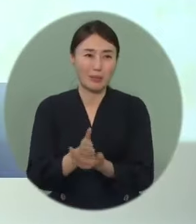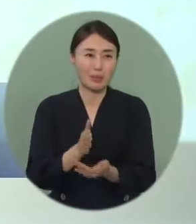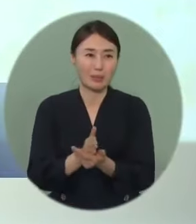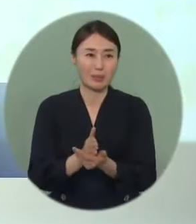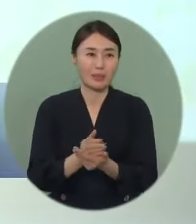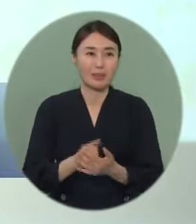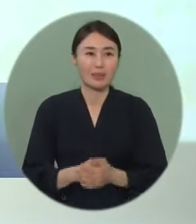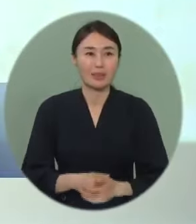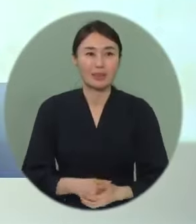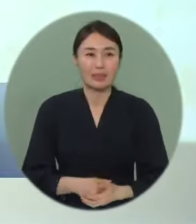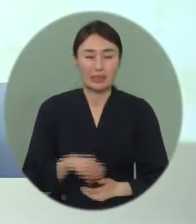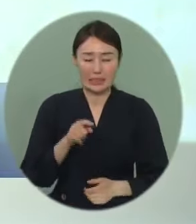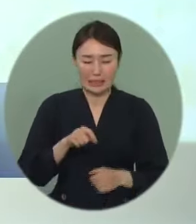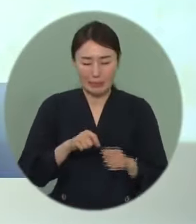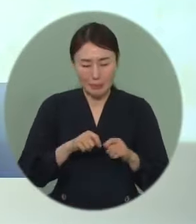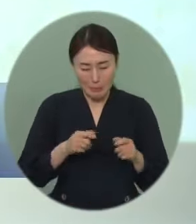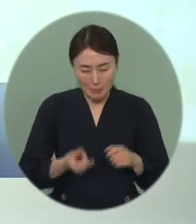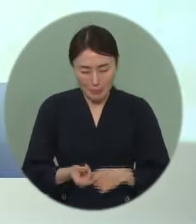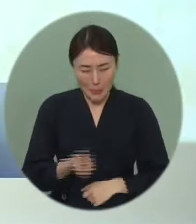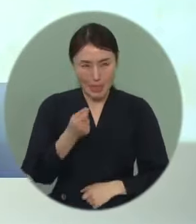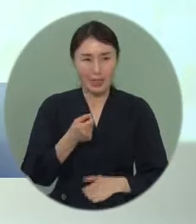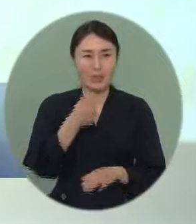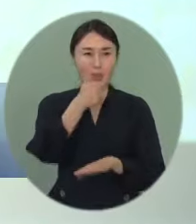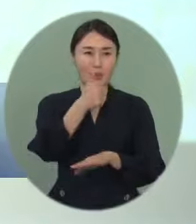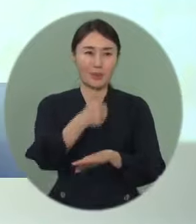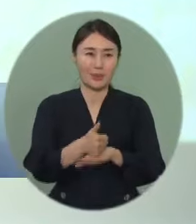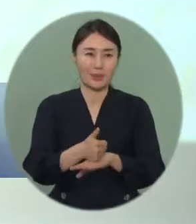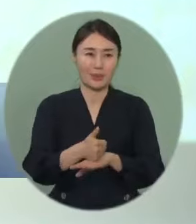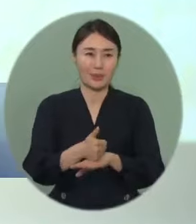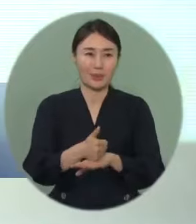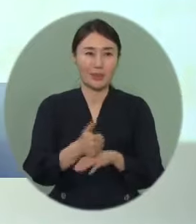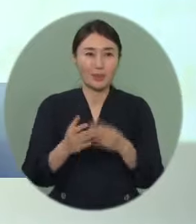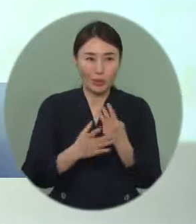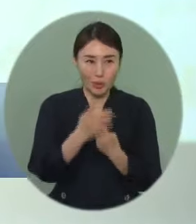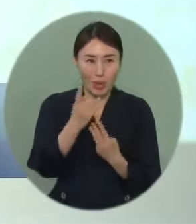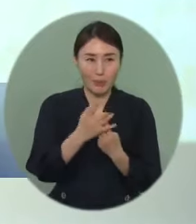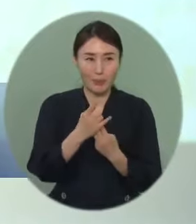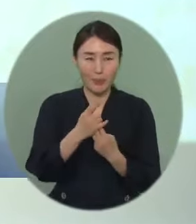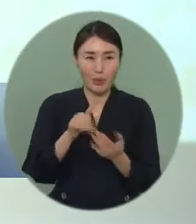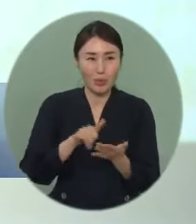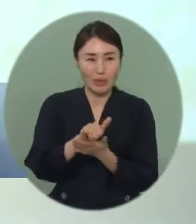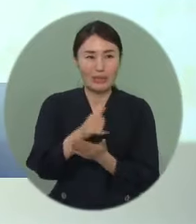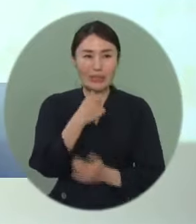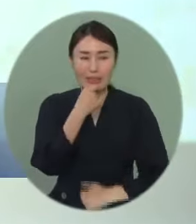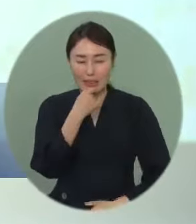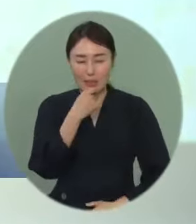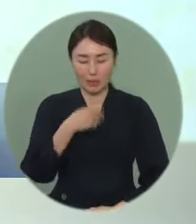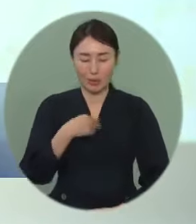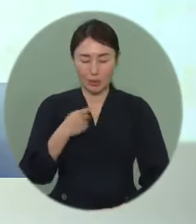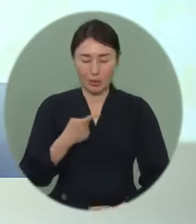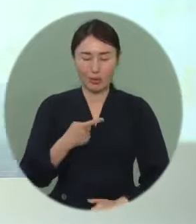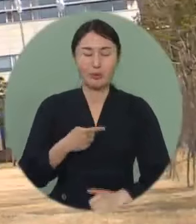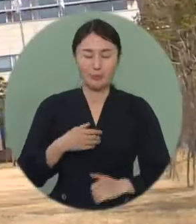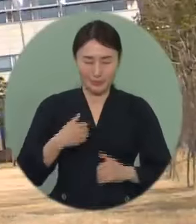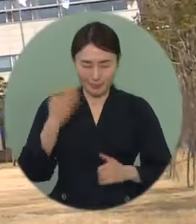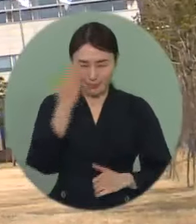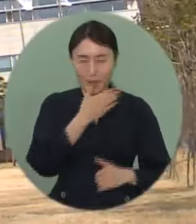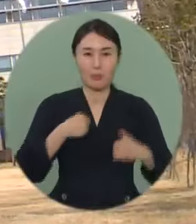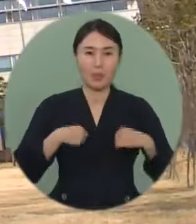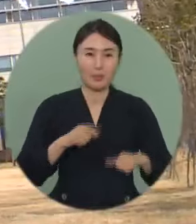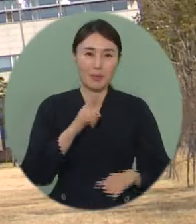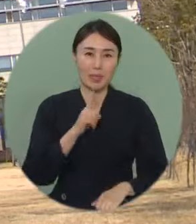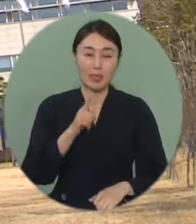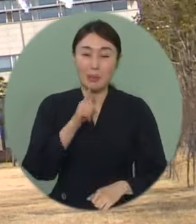적어도 길지 않는 시간에 결론을 내서 통합공항 하기 싫다. 그럼 저도 과감하지 않겠습니다.